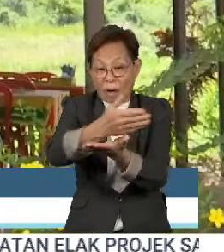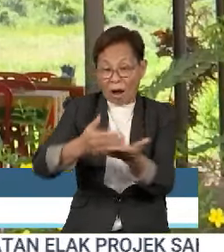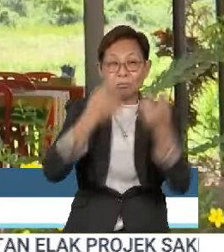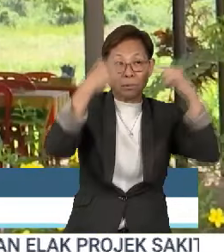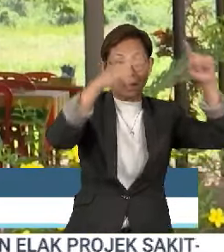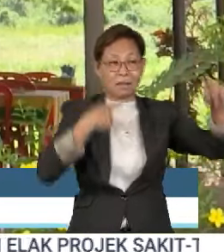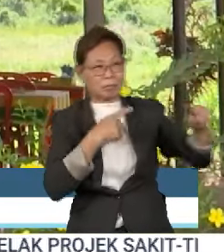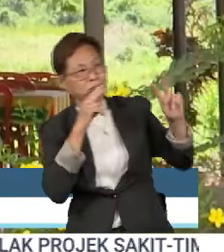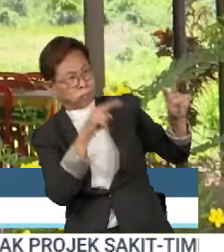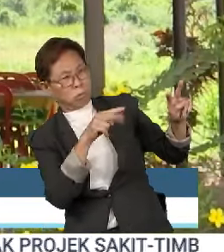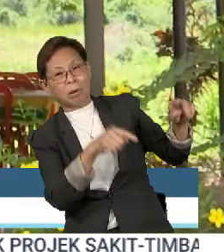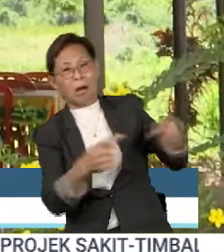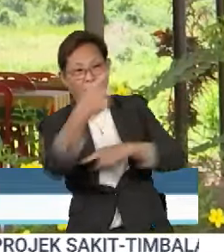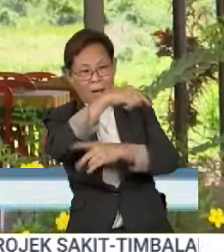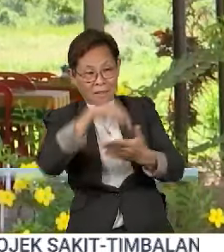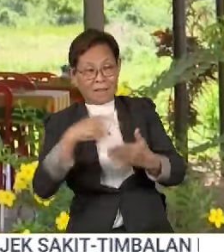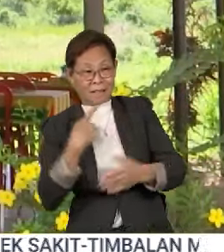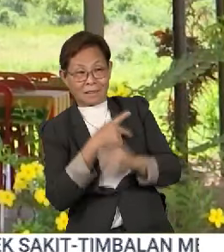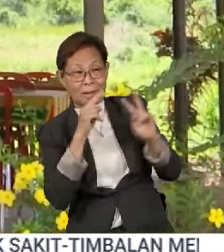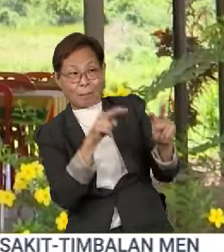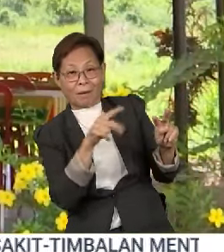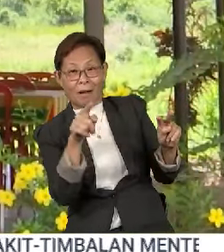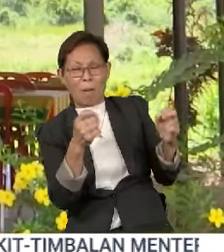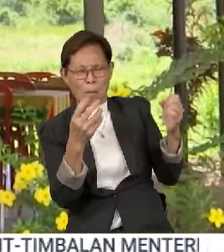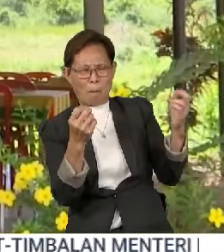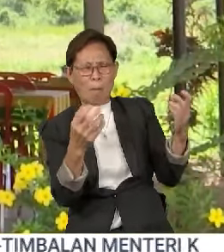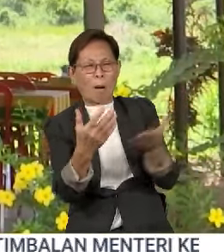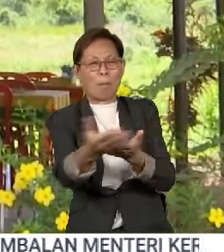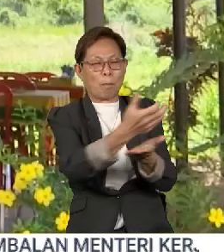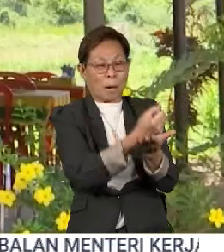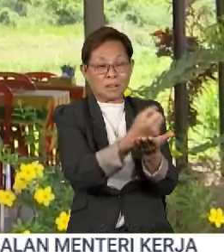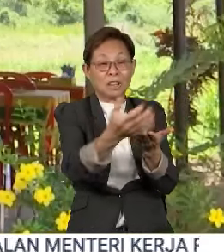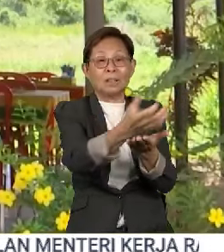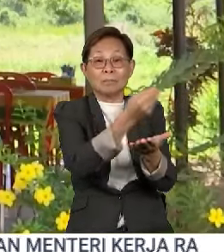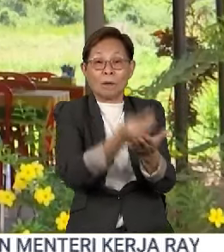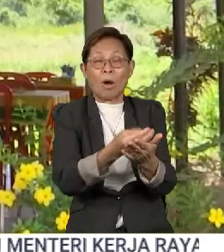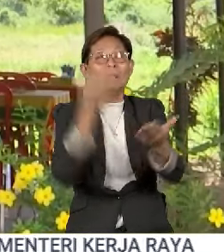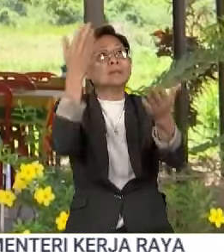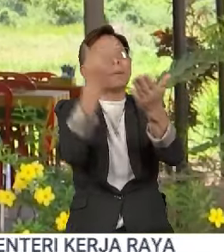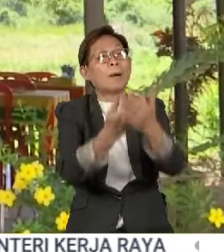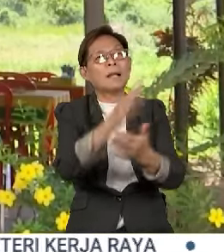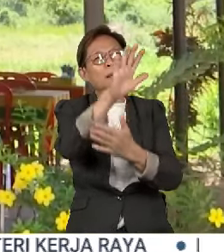lihat. Macam hari ini, kita nampak ramai yang pendapatan lebih dah. Ada yang mencapai